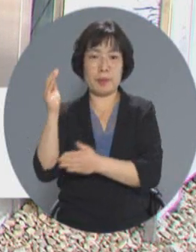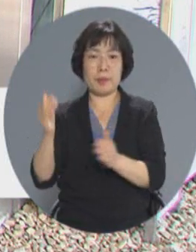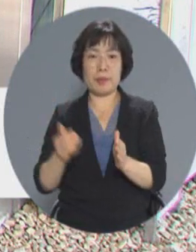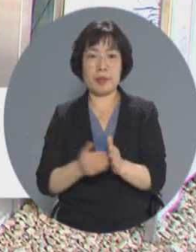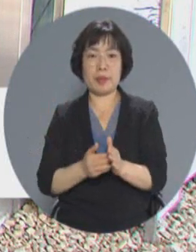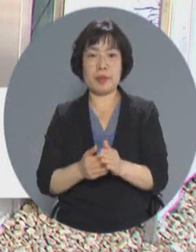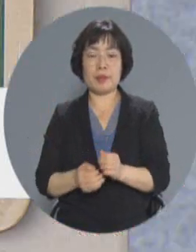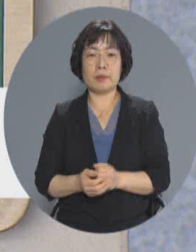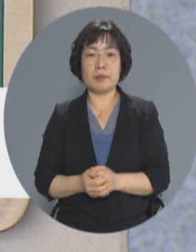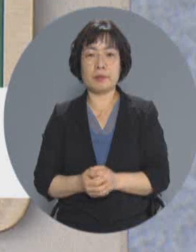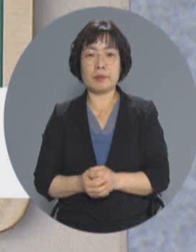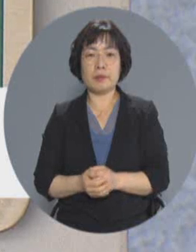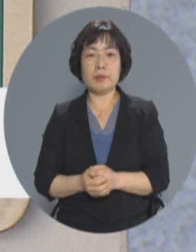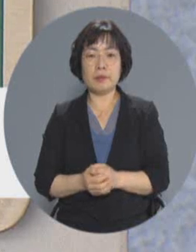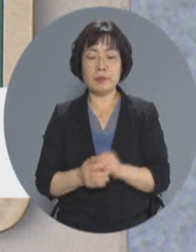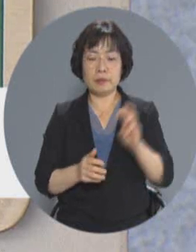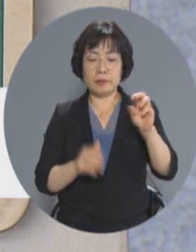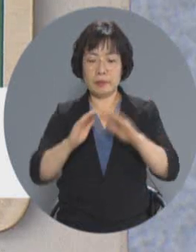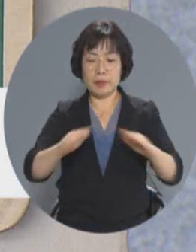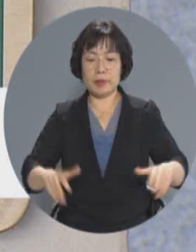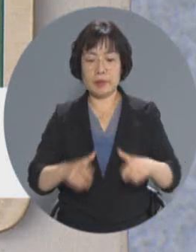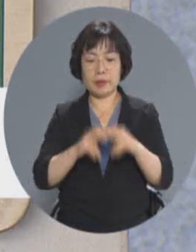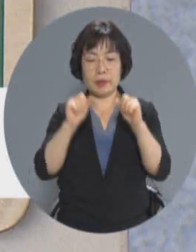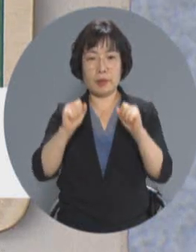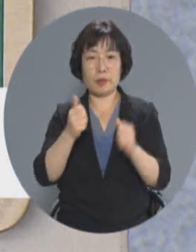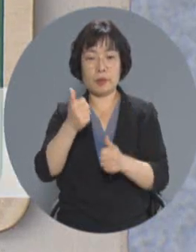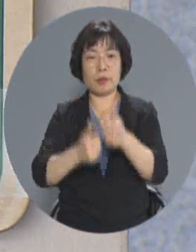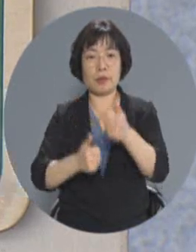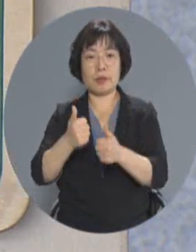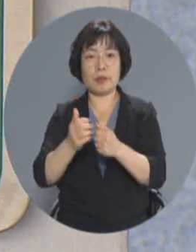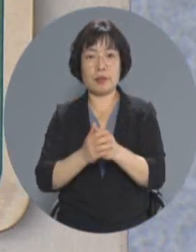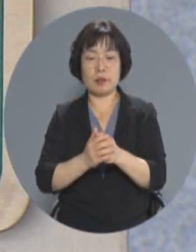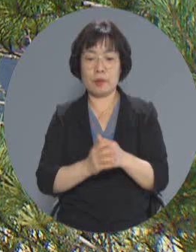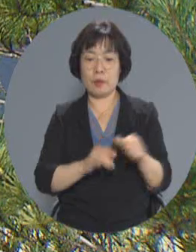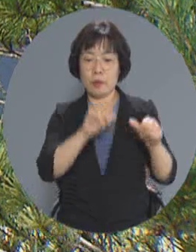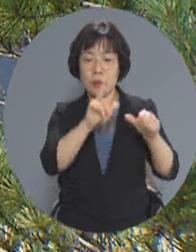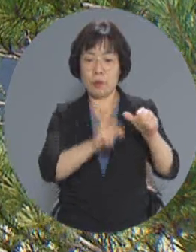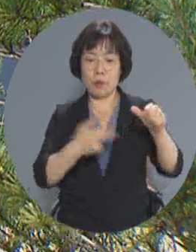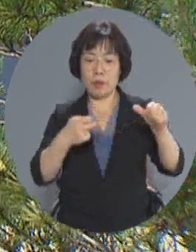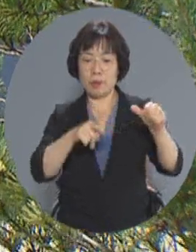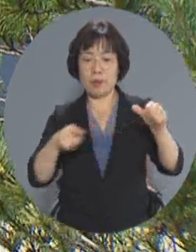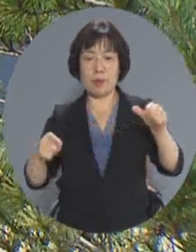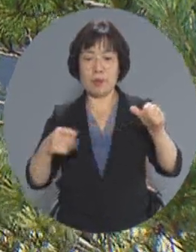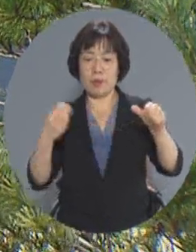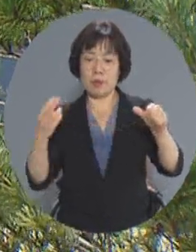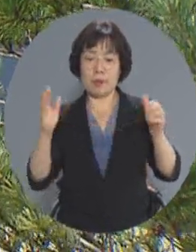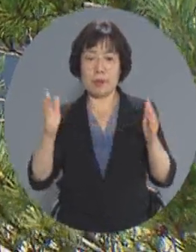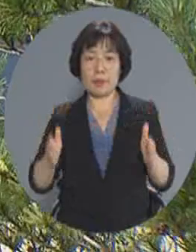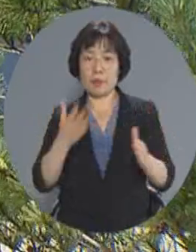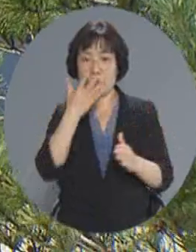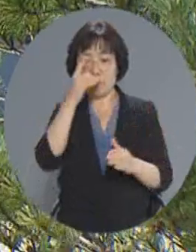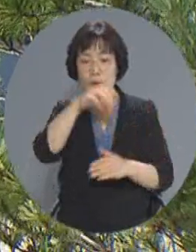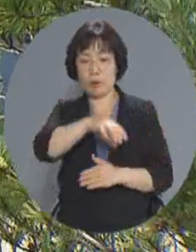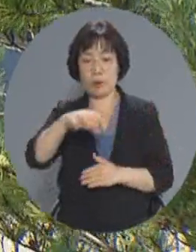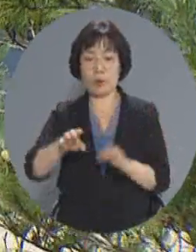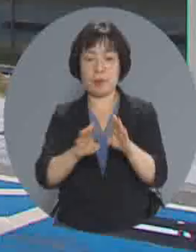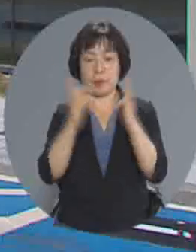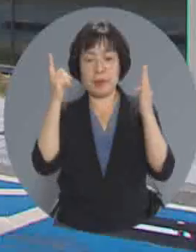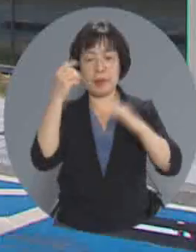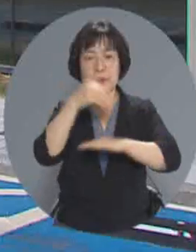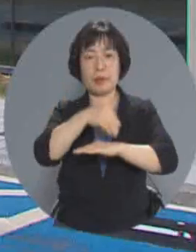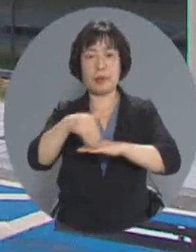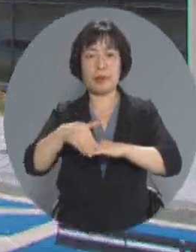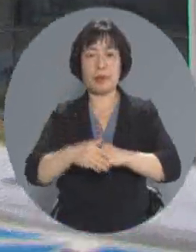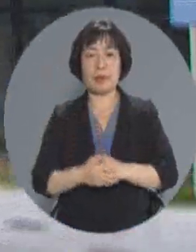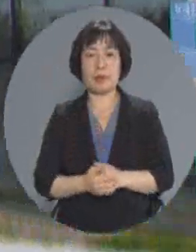밝혔습니다. 제30회 전남 장애인 체육대회는 오는 5월 11일부터 3일간 순천에서 열릴